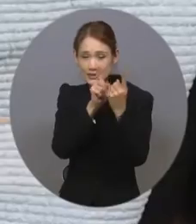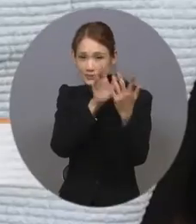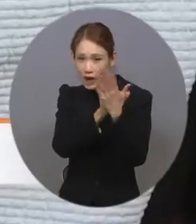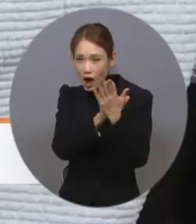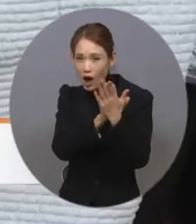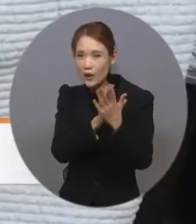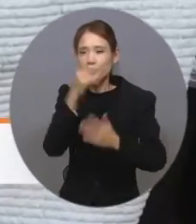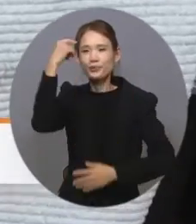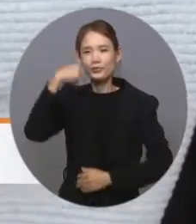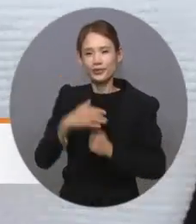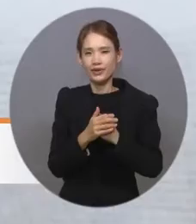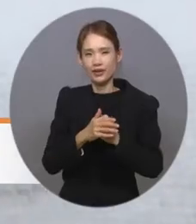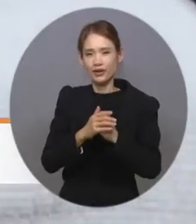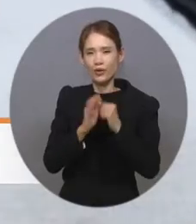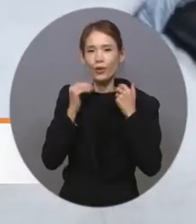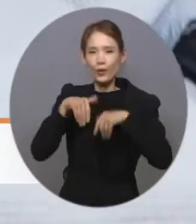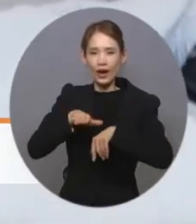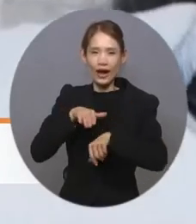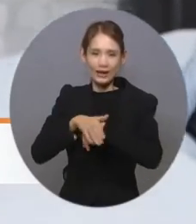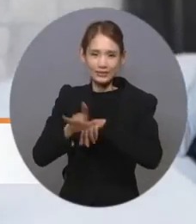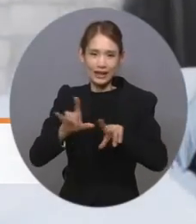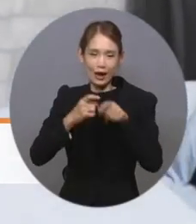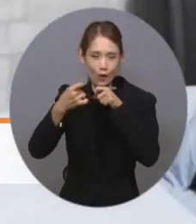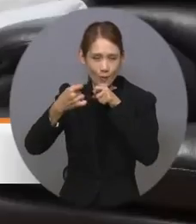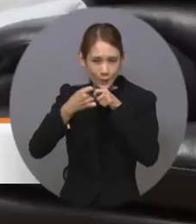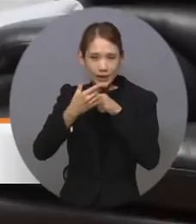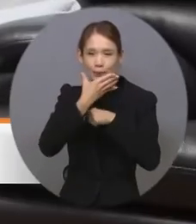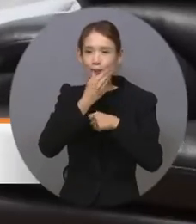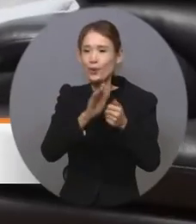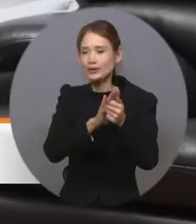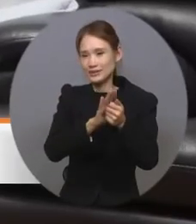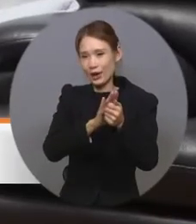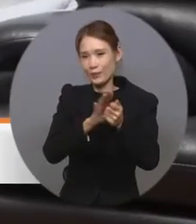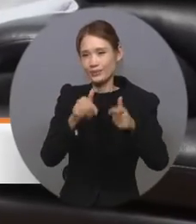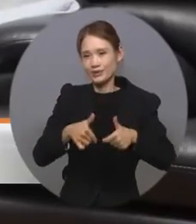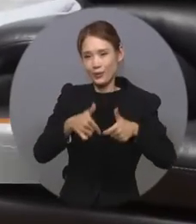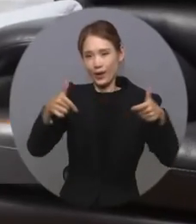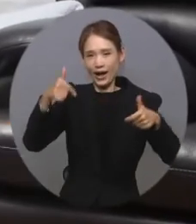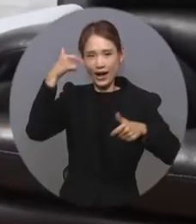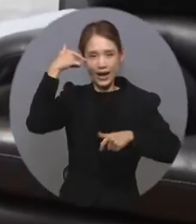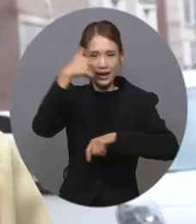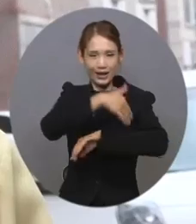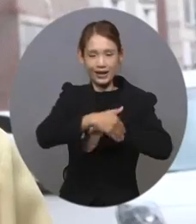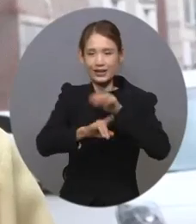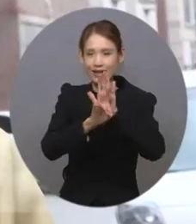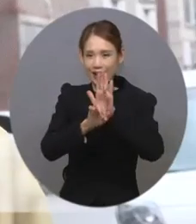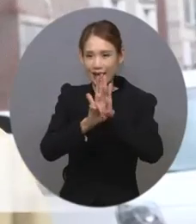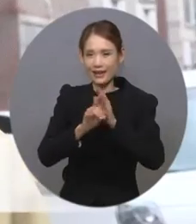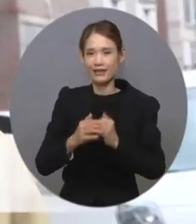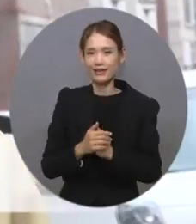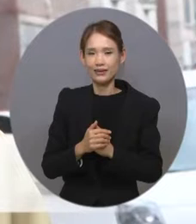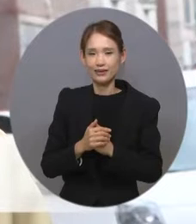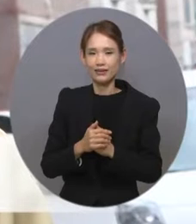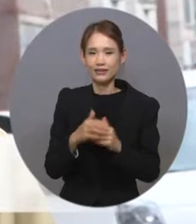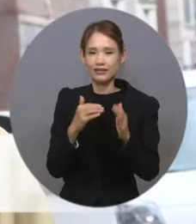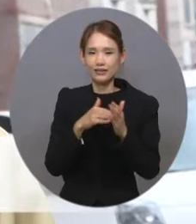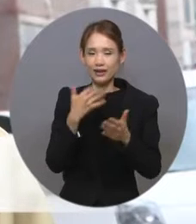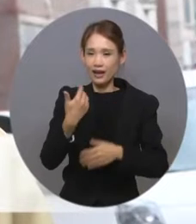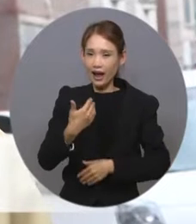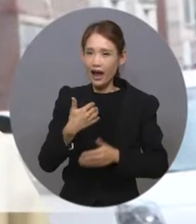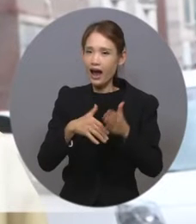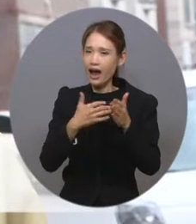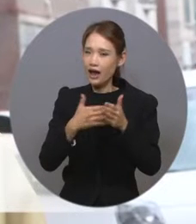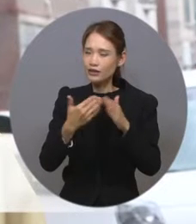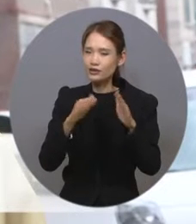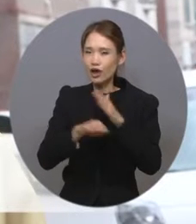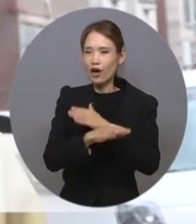있는 고향형 생활 밀착 복지 서비스의 확대를 예고하고 있습니다. 1,000개 가정을 대상으로